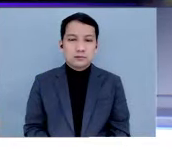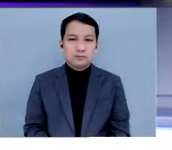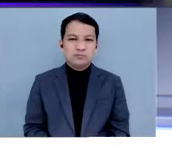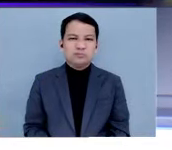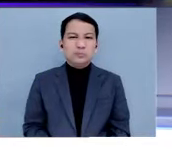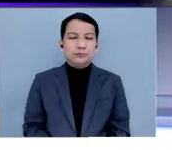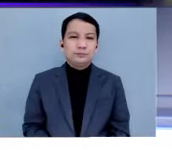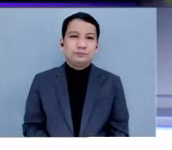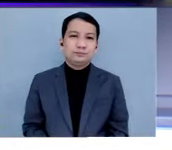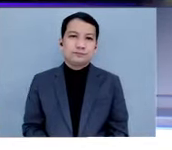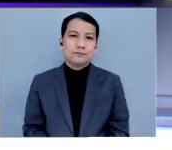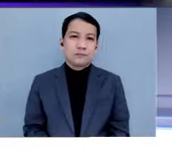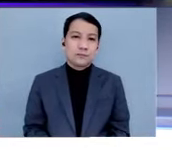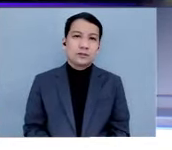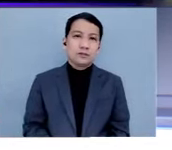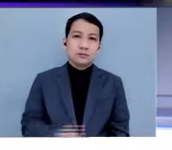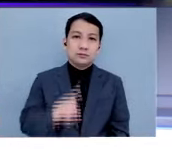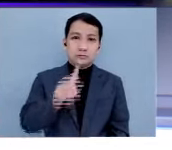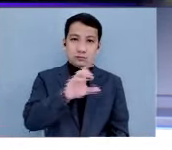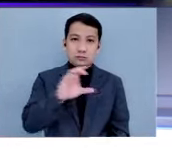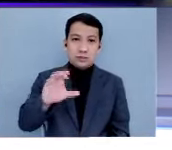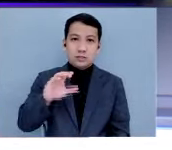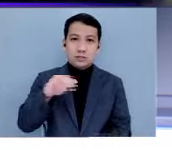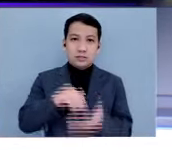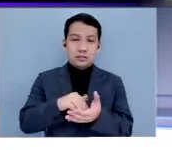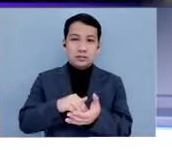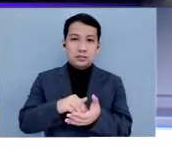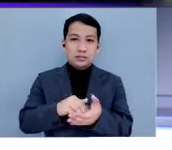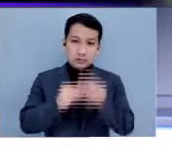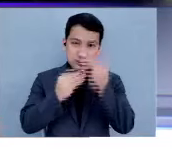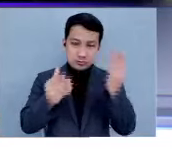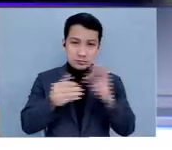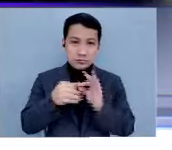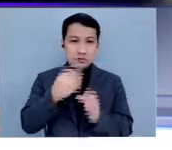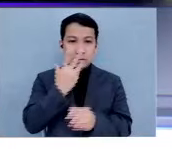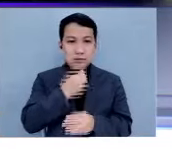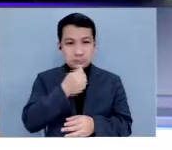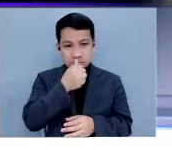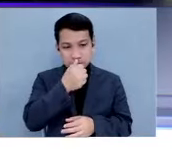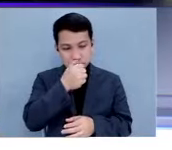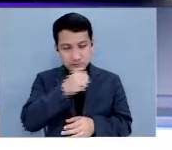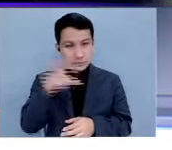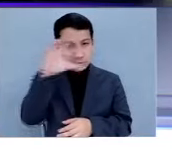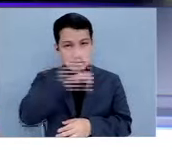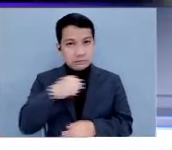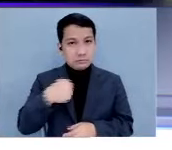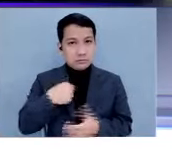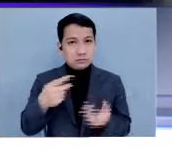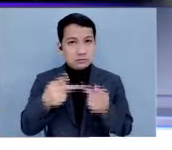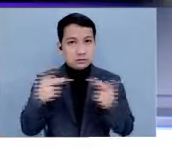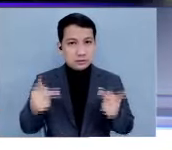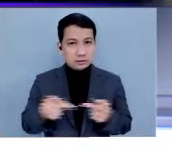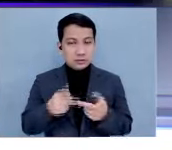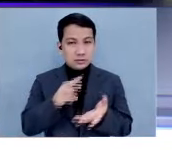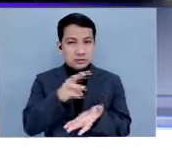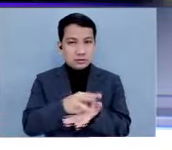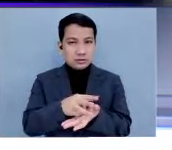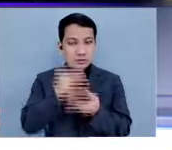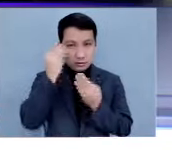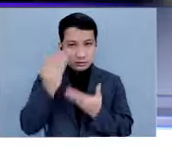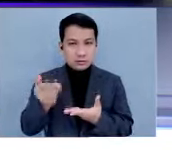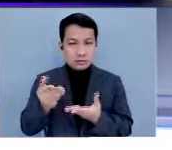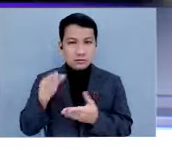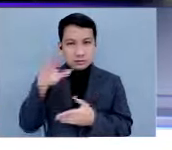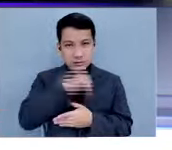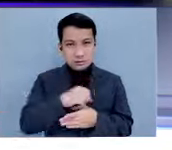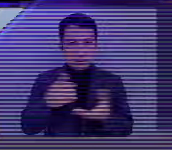Nag-alok ng 1,000 piso si Pastor Apollo Quiboloy sa sino mang makakahula sa kanyang kinaroroonan. Nagbigay pa siya ng clue. Narito